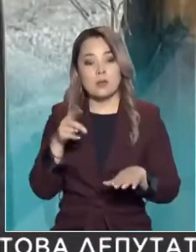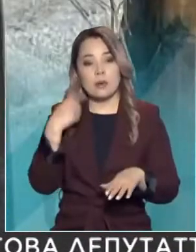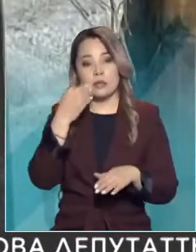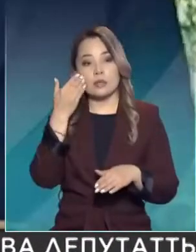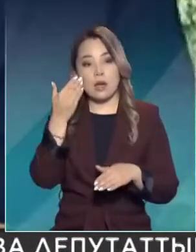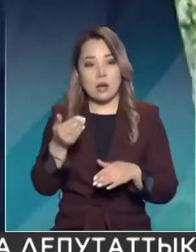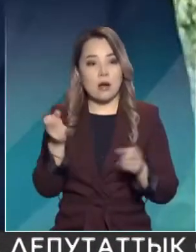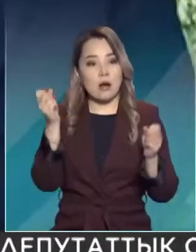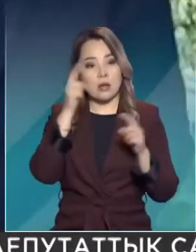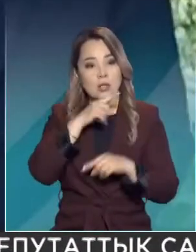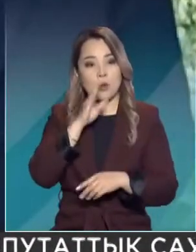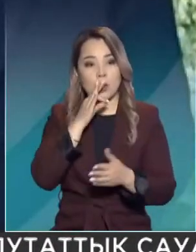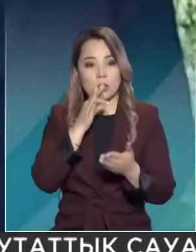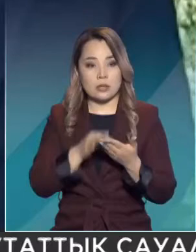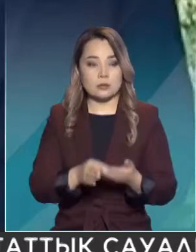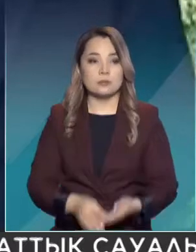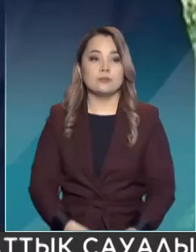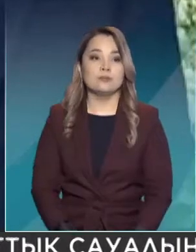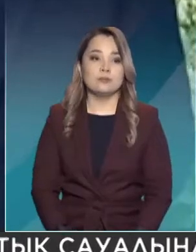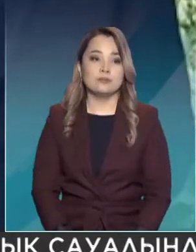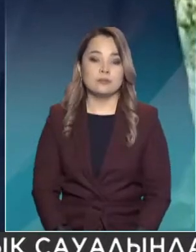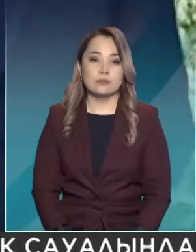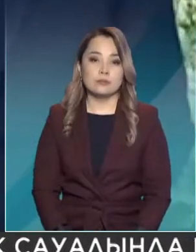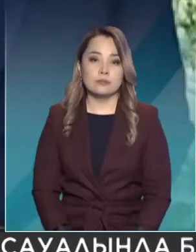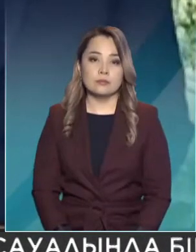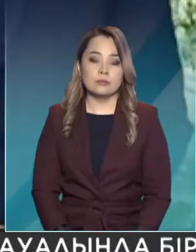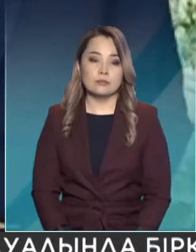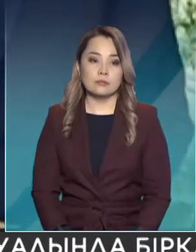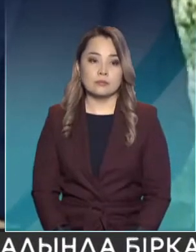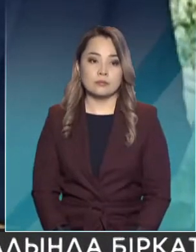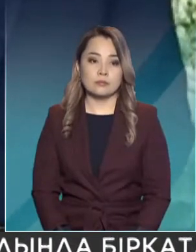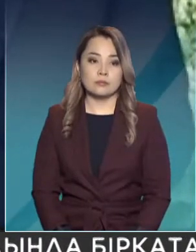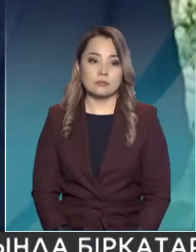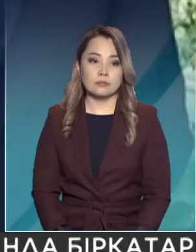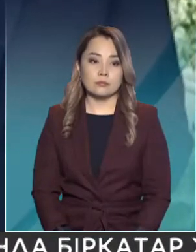тиесілі екені анықталып жатыр. Шерхан, біздегі бар ақпарат осы, сөз сізге өзіңде.